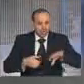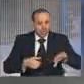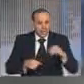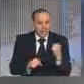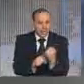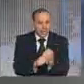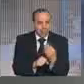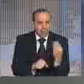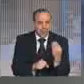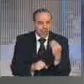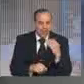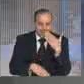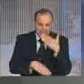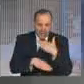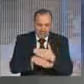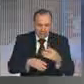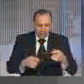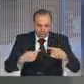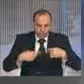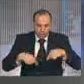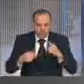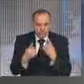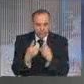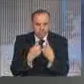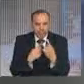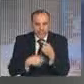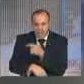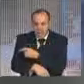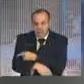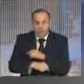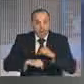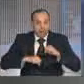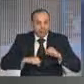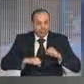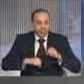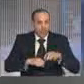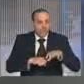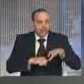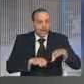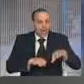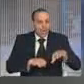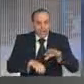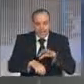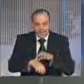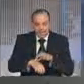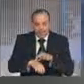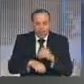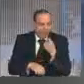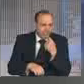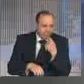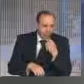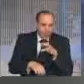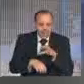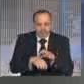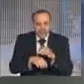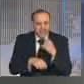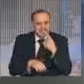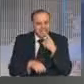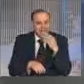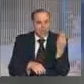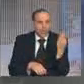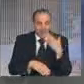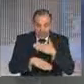للشغل بقفصه عقدت جلسه حواريه بين النقابه العامه والجويه للاطباء والصيادله واطباء الاسنان